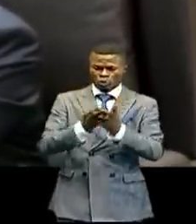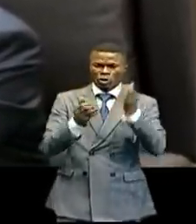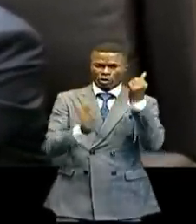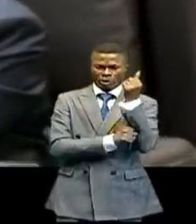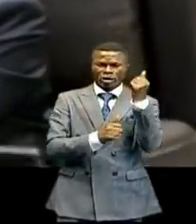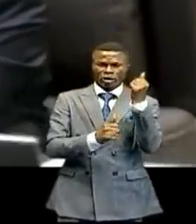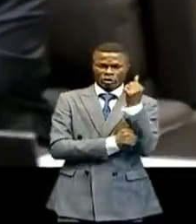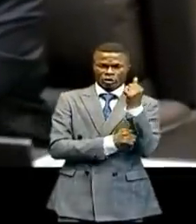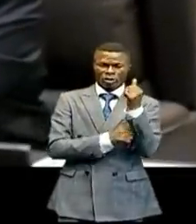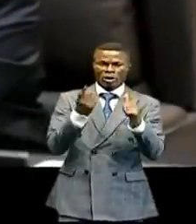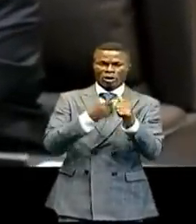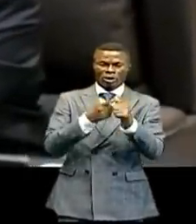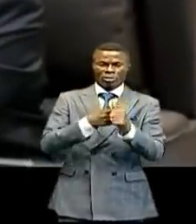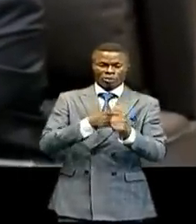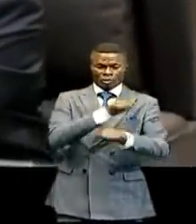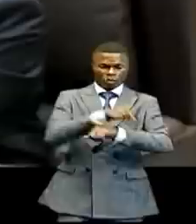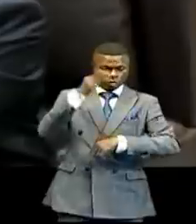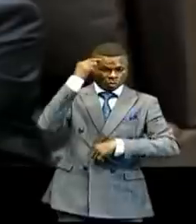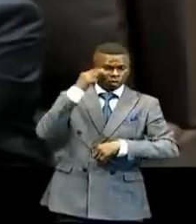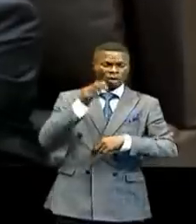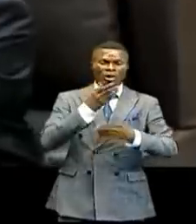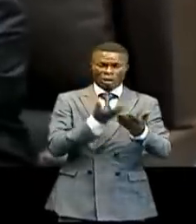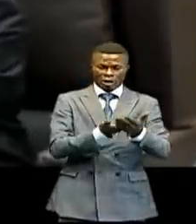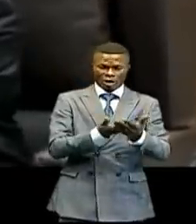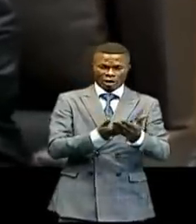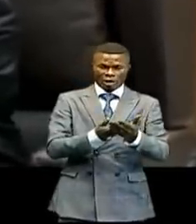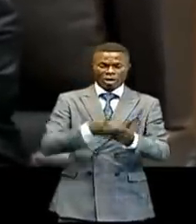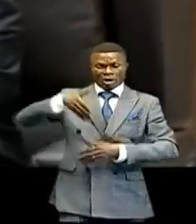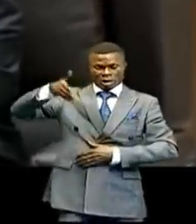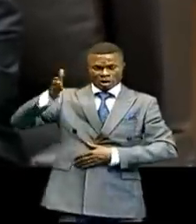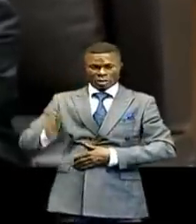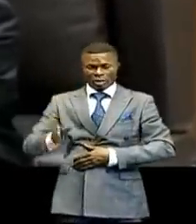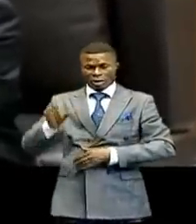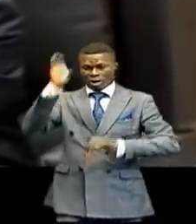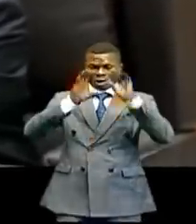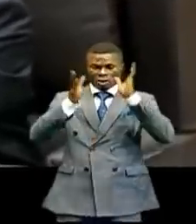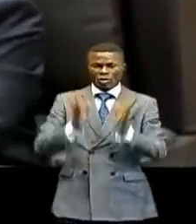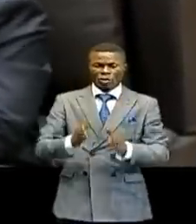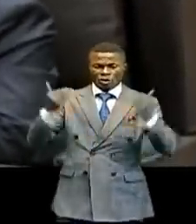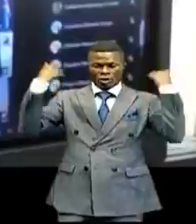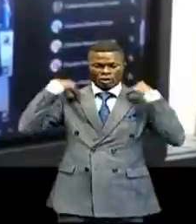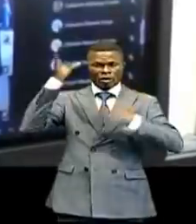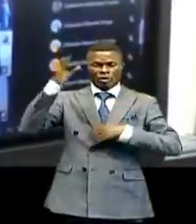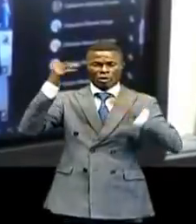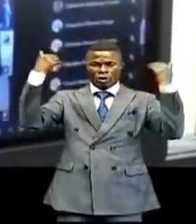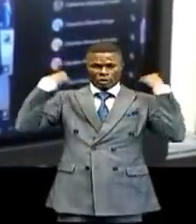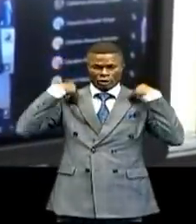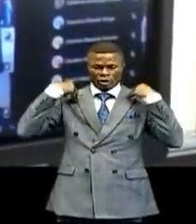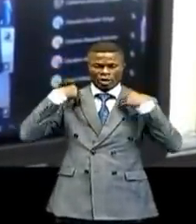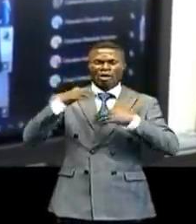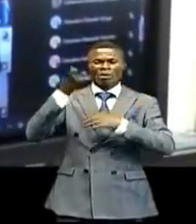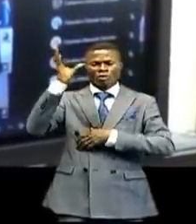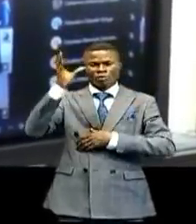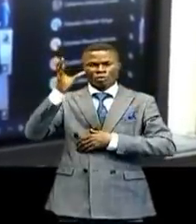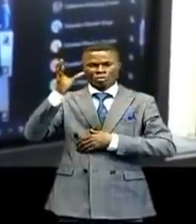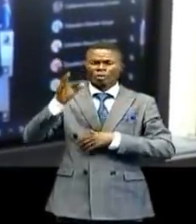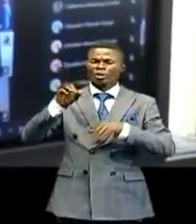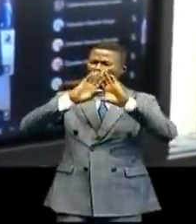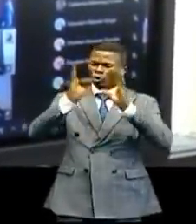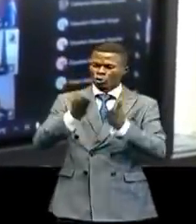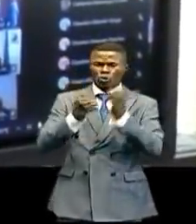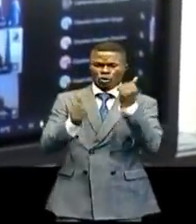prenantes, notamment les ministères concernés, les experts, les scientifiques, les chefs coutumiers, les autorités traditionnelles, les monarques,